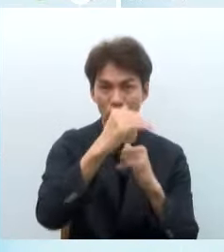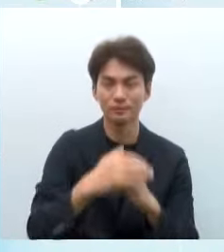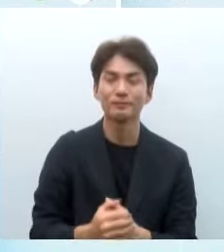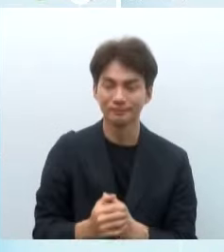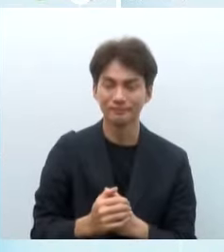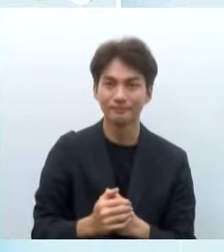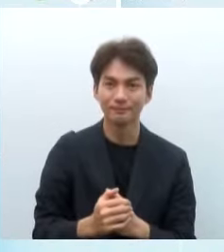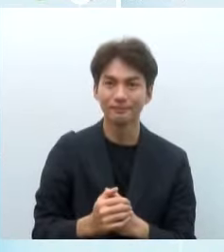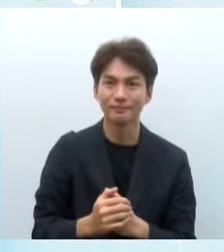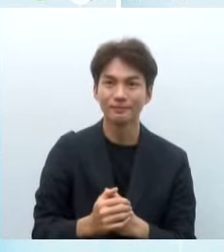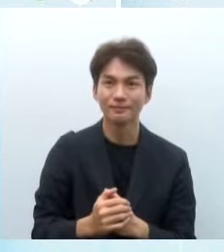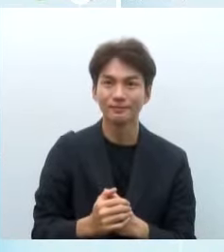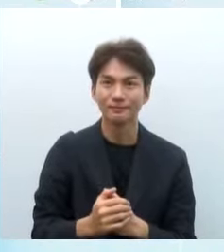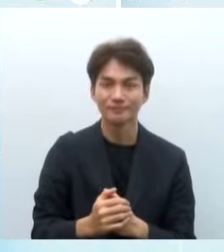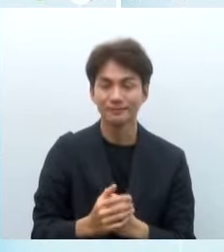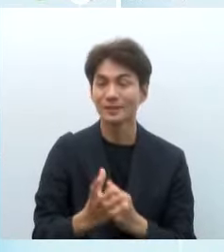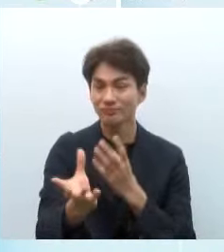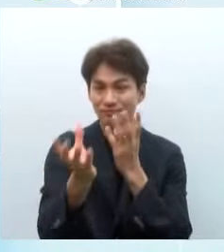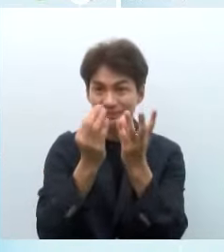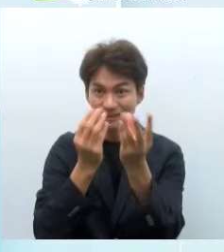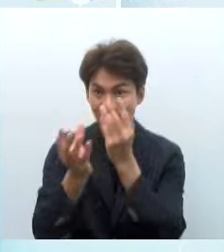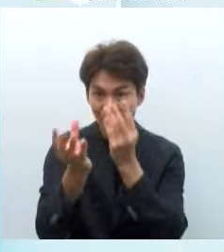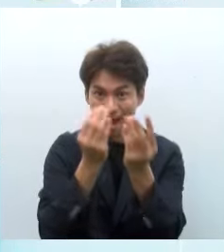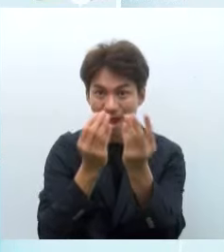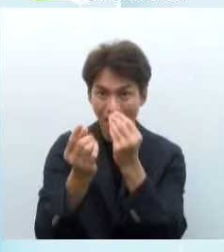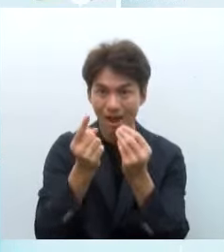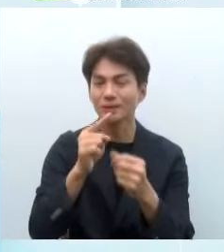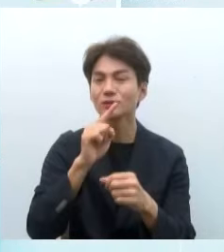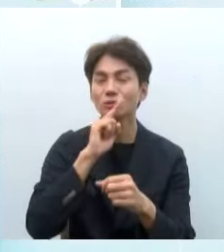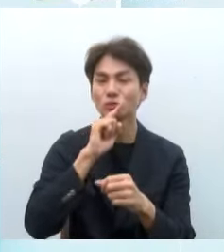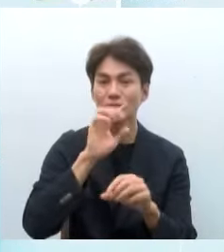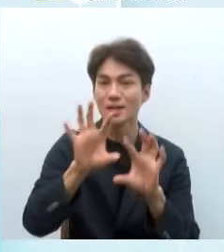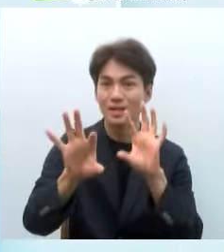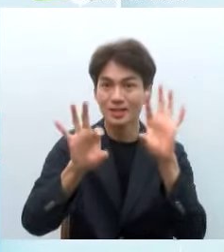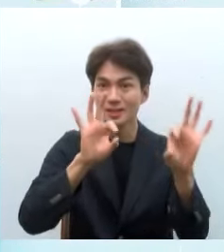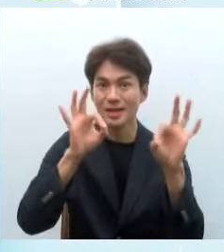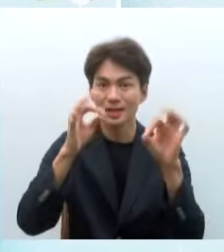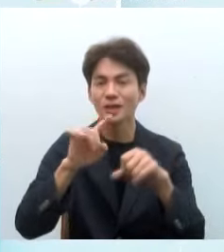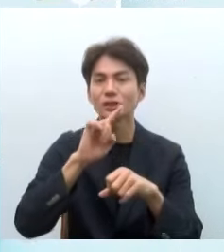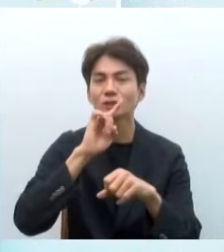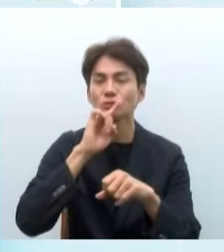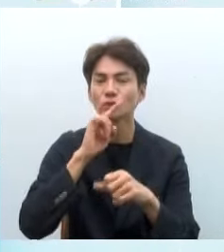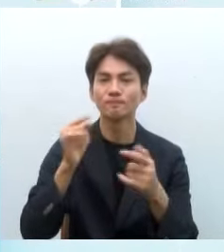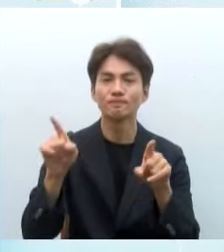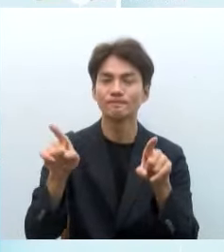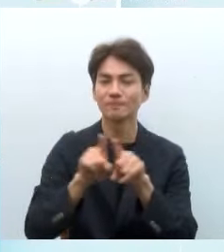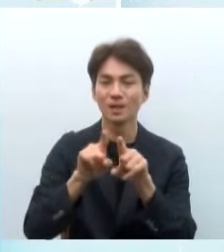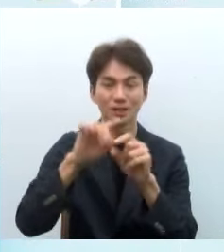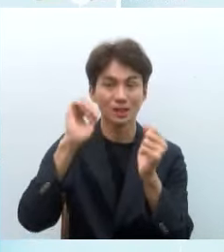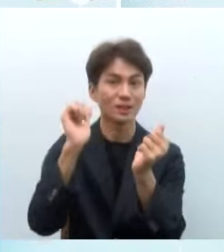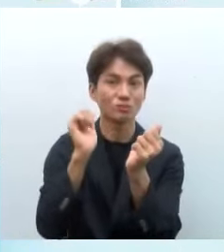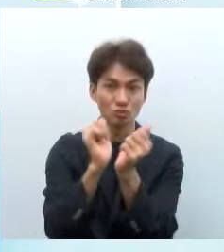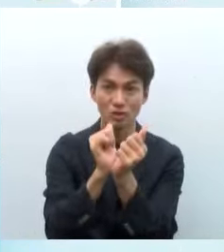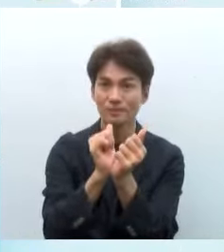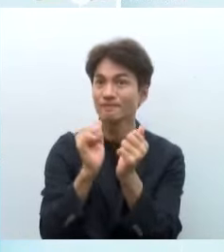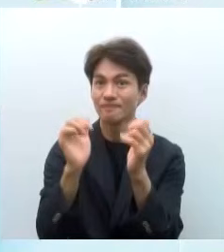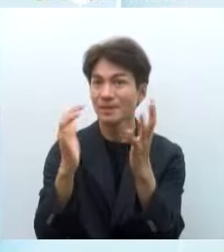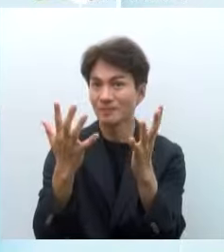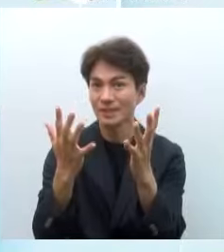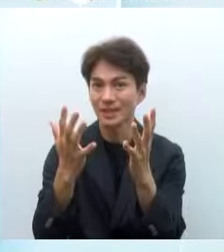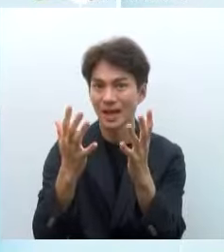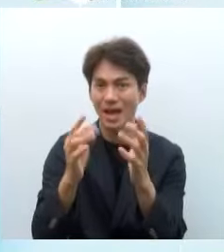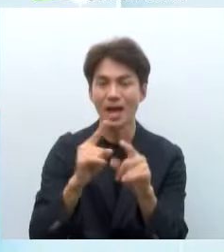ก็กำหนดคัดเลือกแล้วก็ขอให้เขตพื้นที่ที่มีขาดแคลนสน.นะครับได้ดำเนินการตามปฏิทินนะครับซึ่งตามวอร์1เ